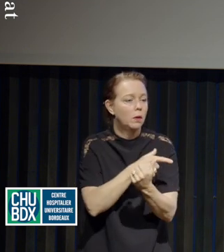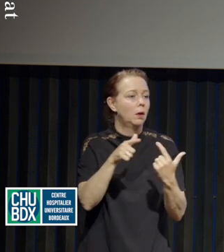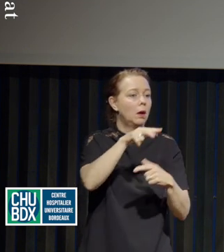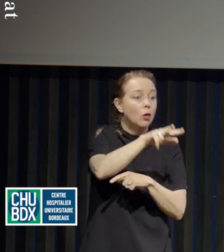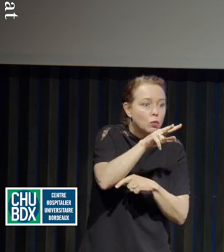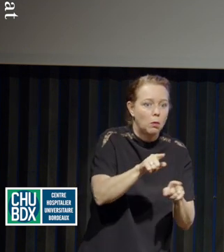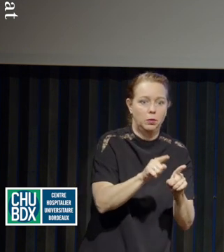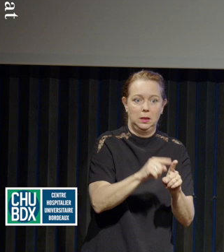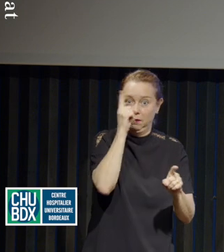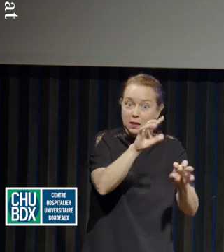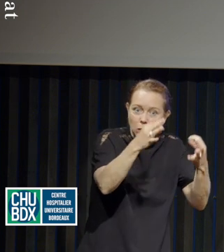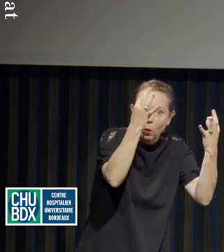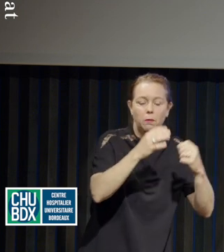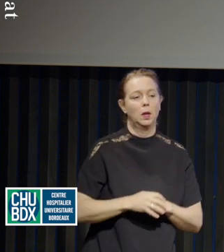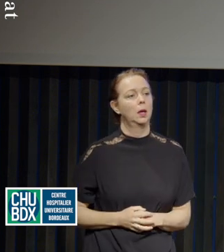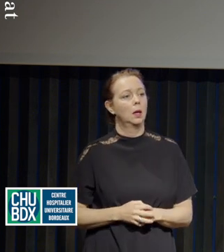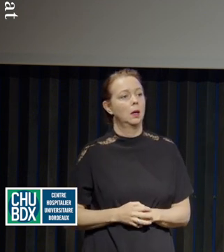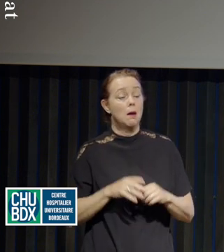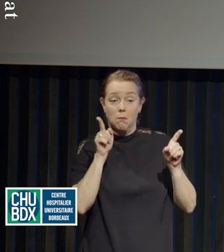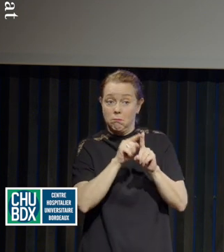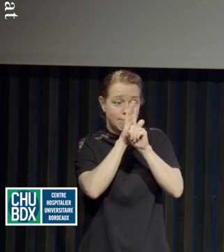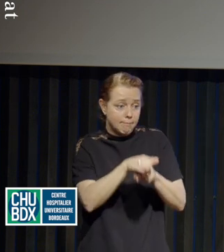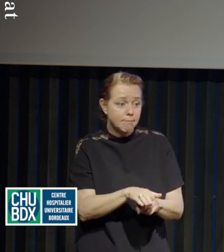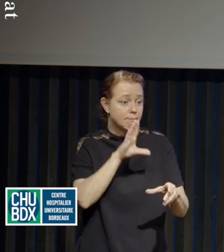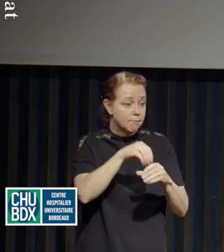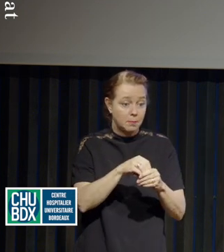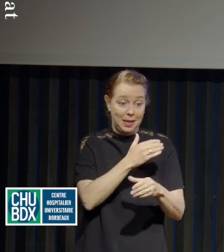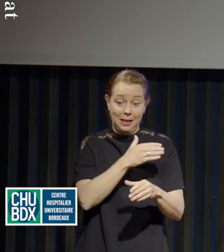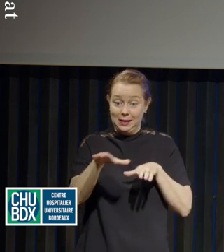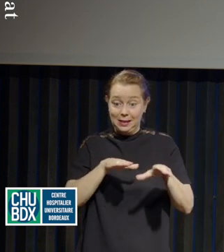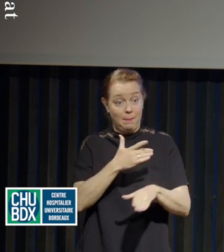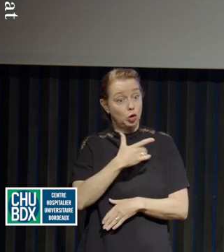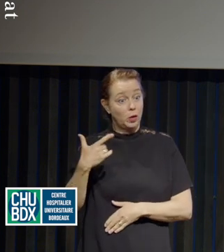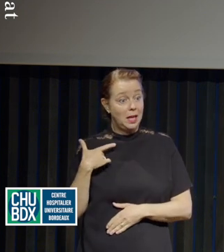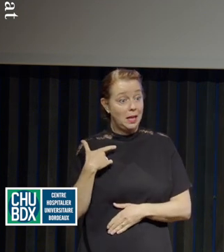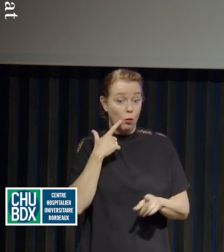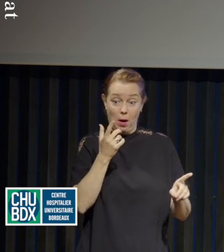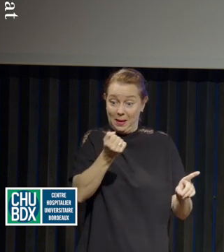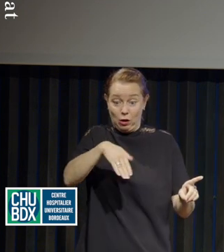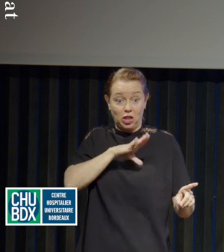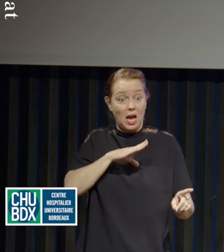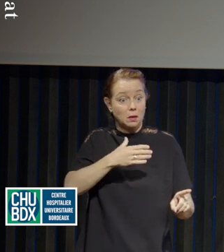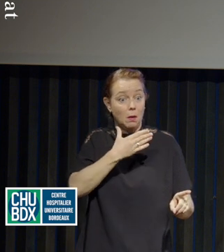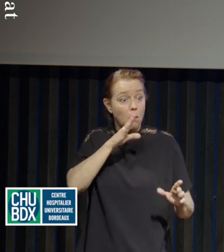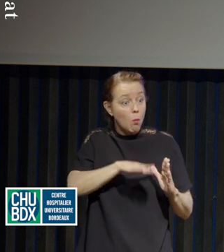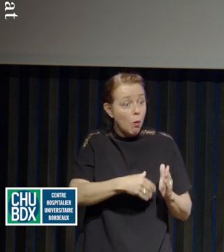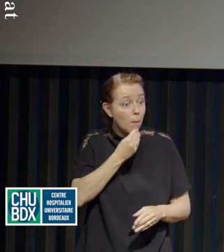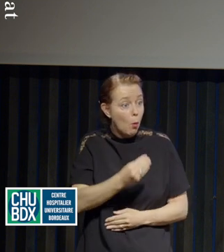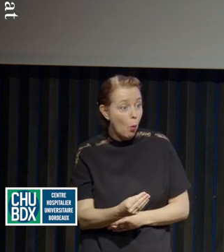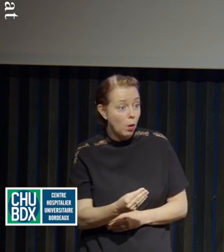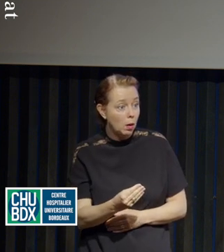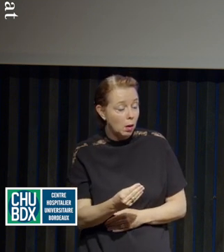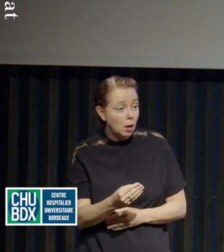Ils vivent une discrimination même dans le système de santé avec des prises en charge de moins bonne qualité, une augmentation de la morbidité